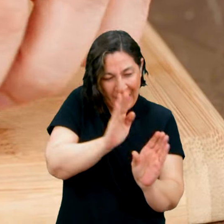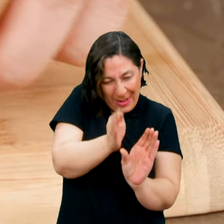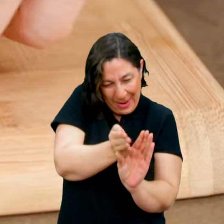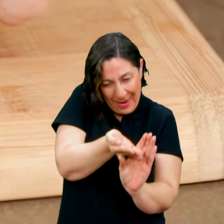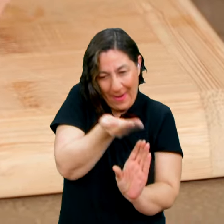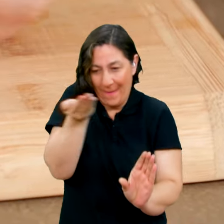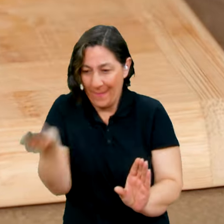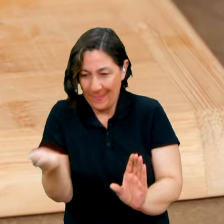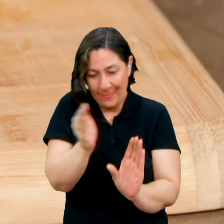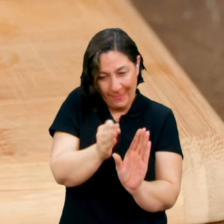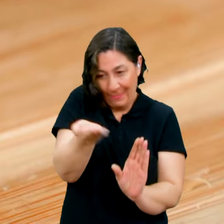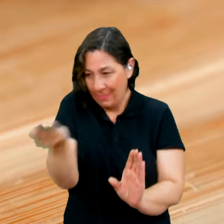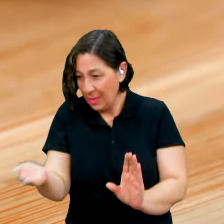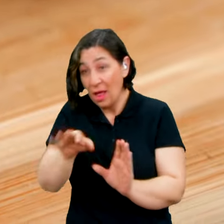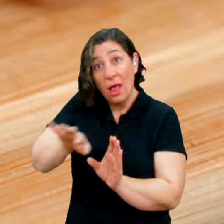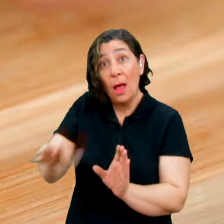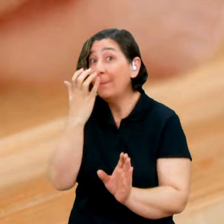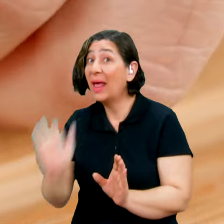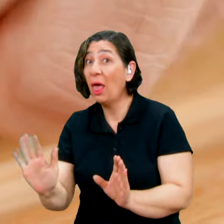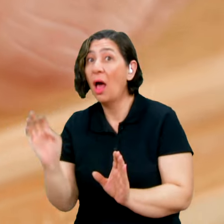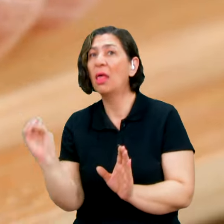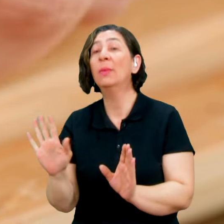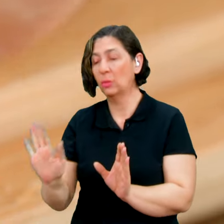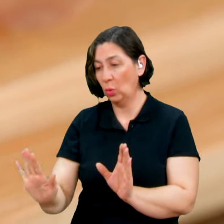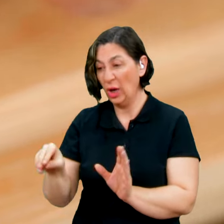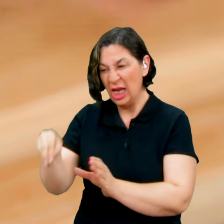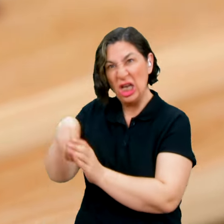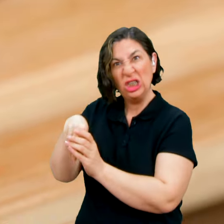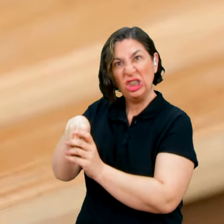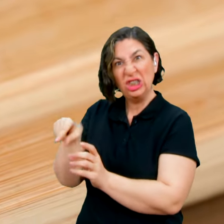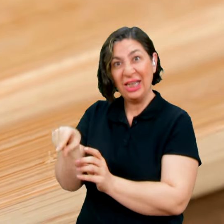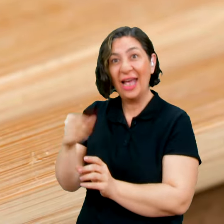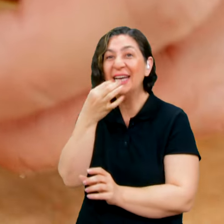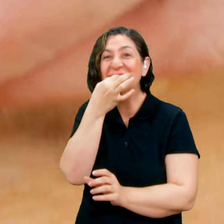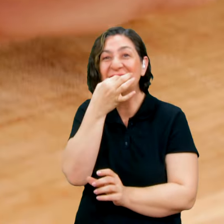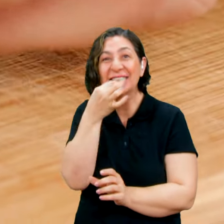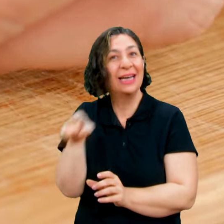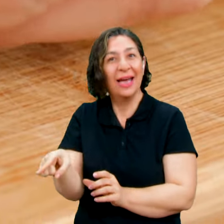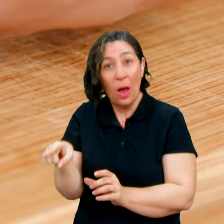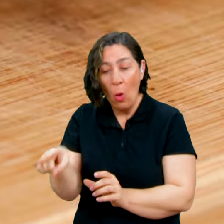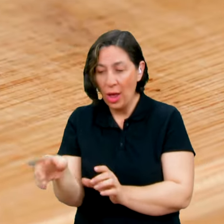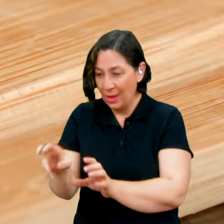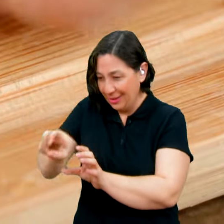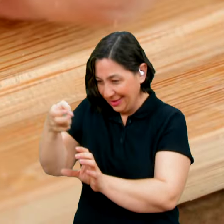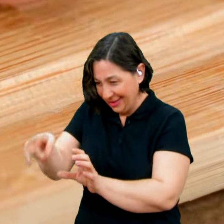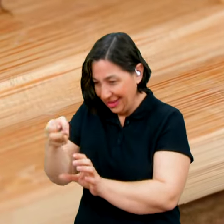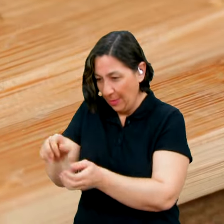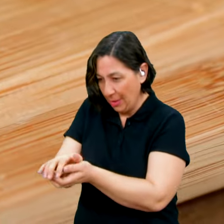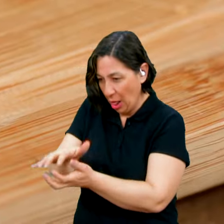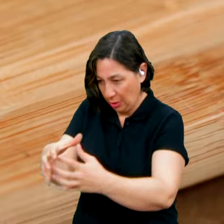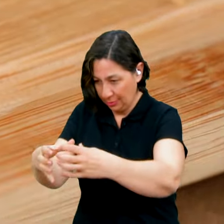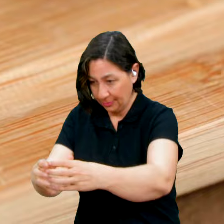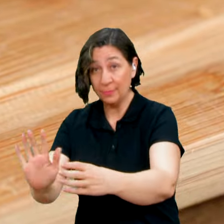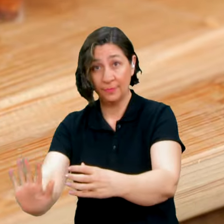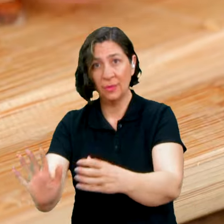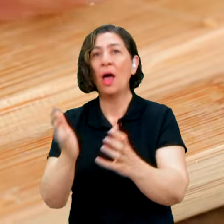Onu bu şekilde aldım ve kenara ayırdım. Bu kenara ayırdığım parçaların içerisindeki ayva çekirdeklerini çıkartıp